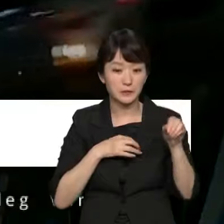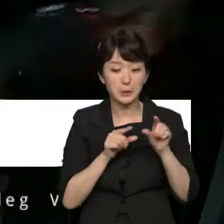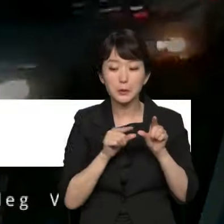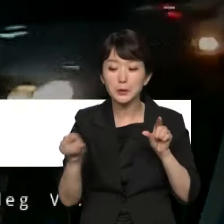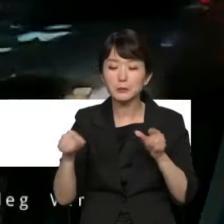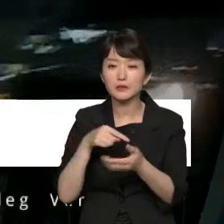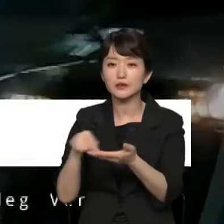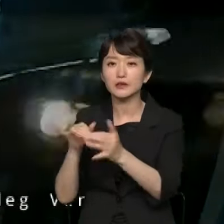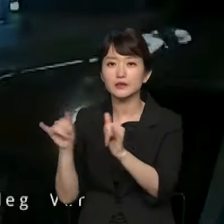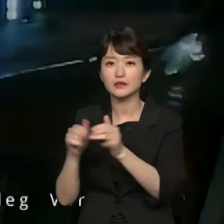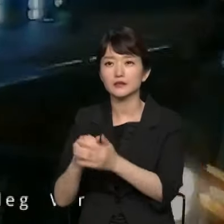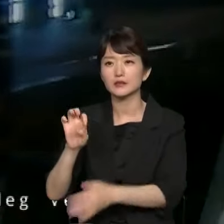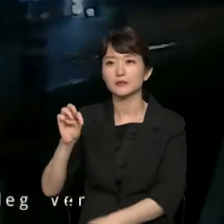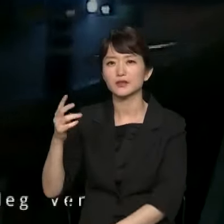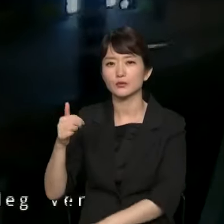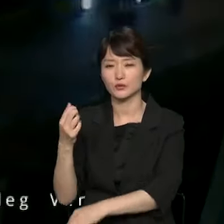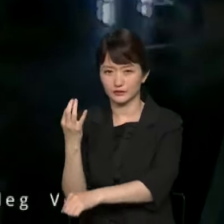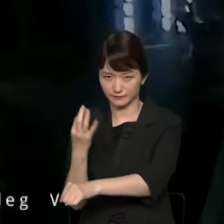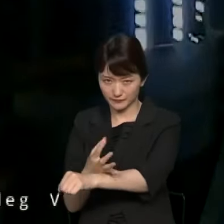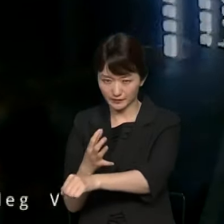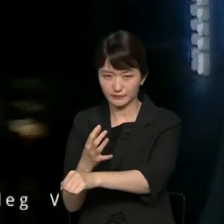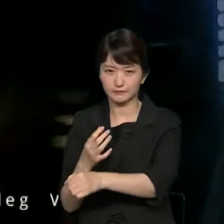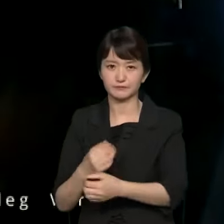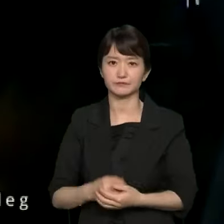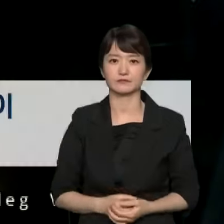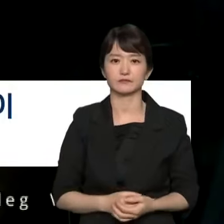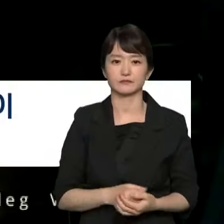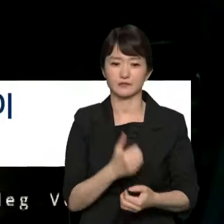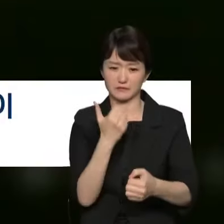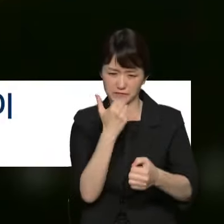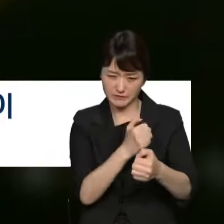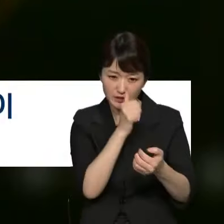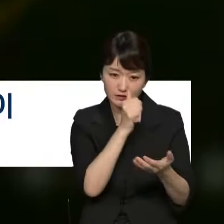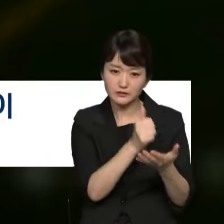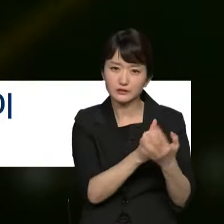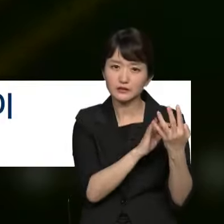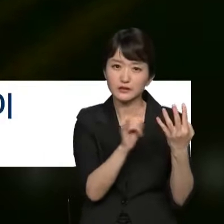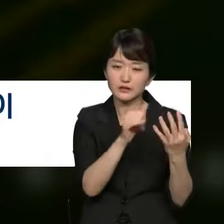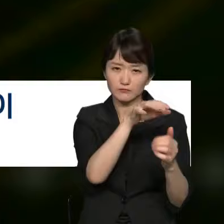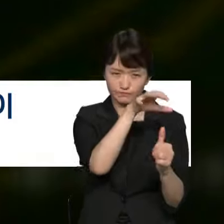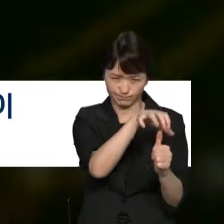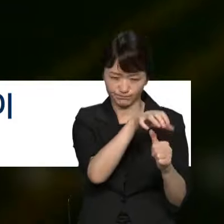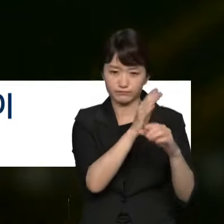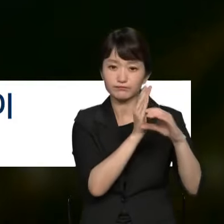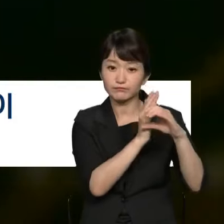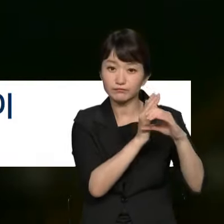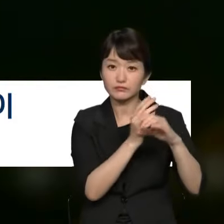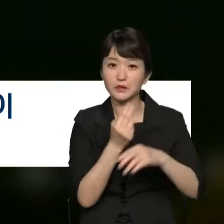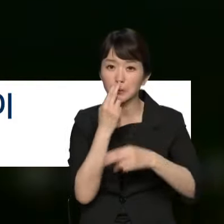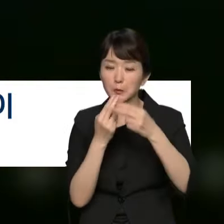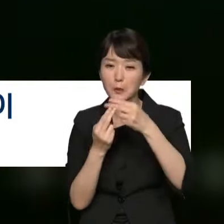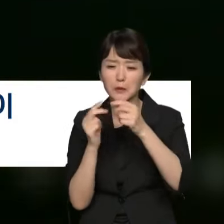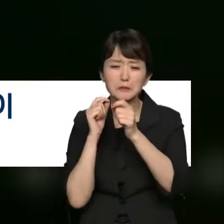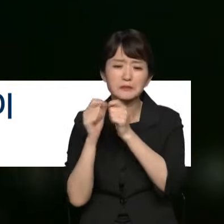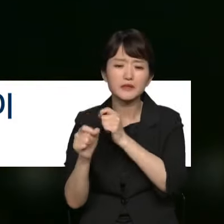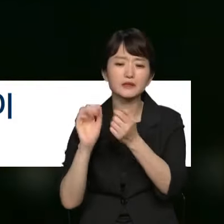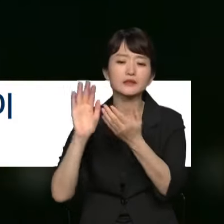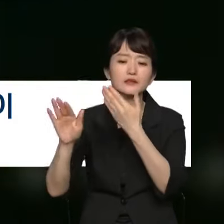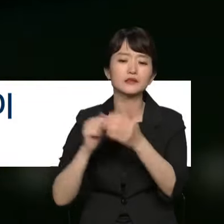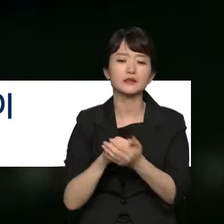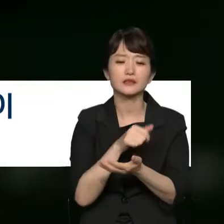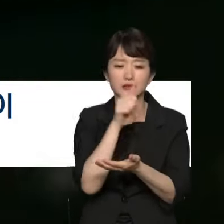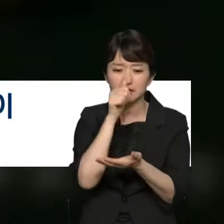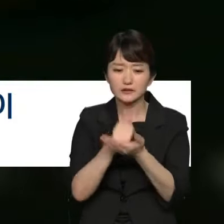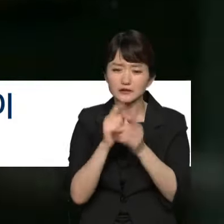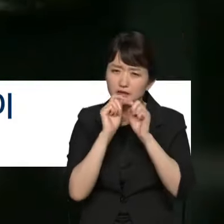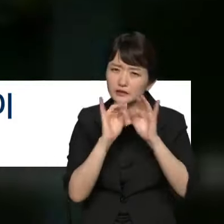피의자들은 필로폰을 구입했습니다 마약 혐의로 네명이 수감 중입니다 보험사기 이후에 피의자들이 마약을